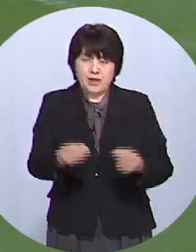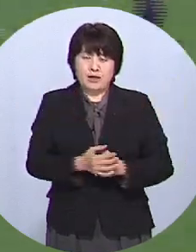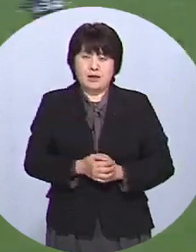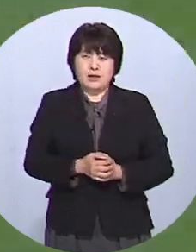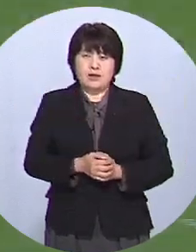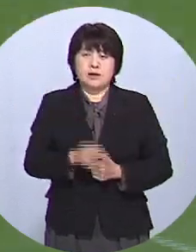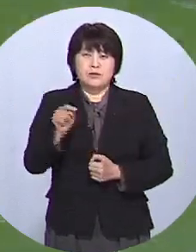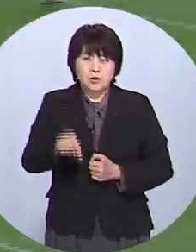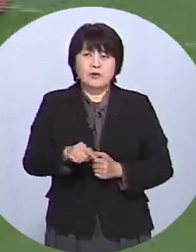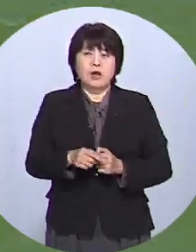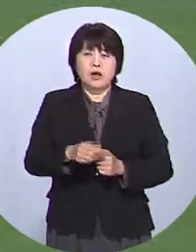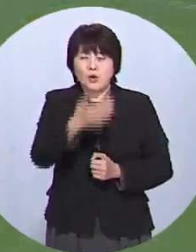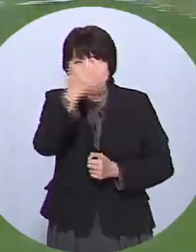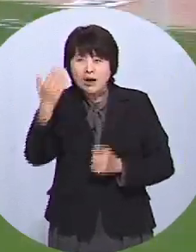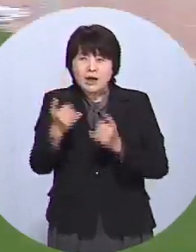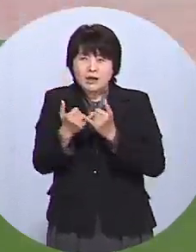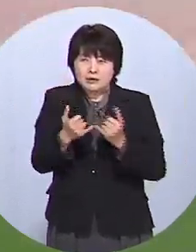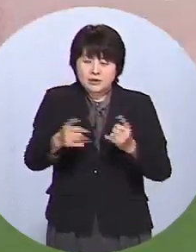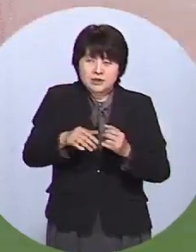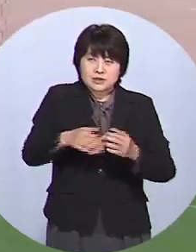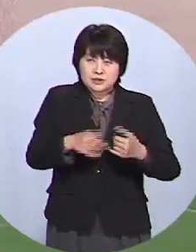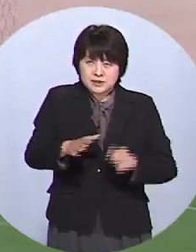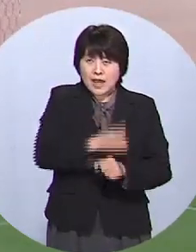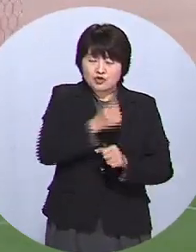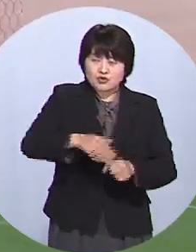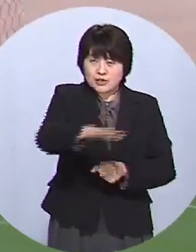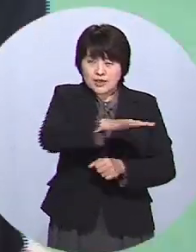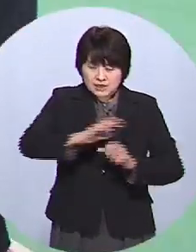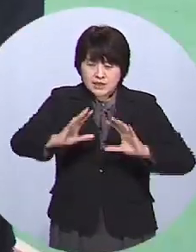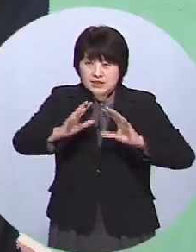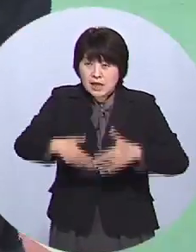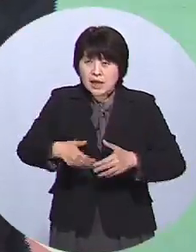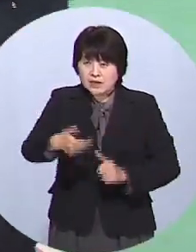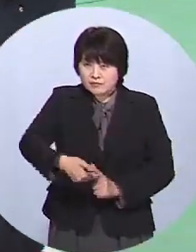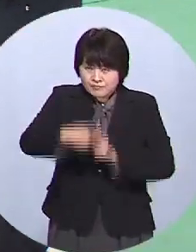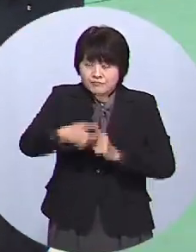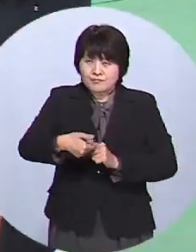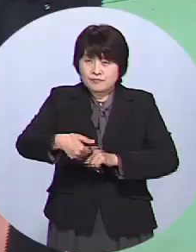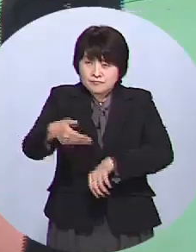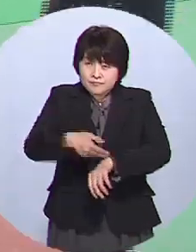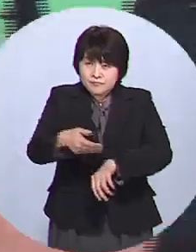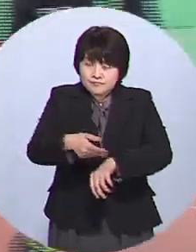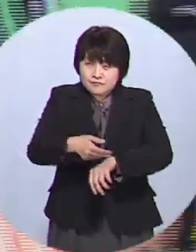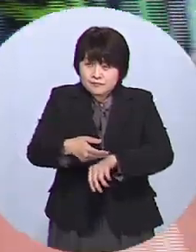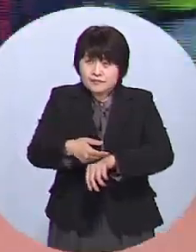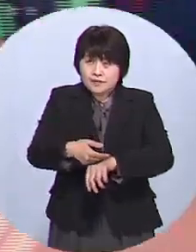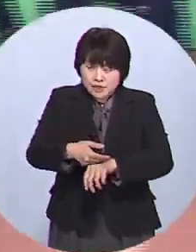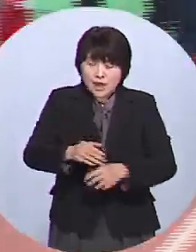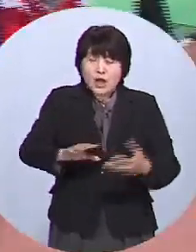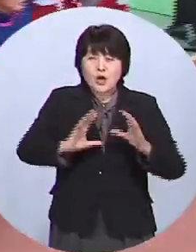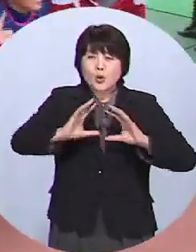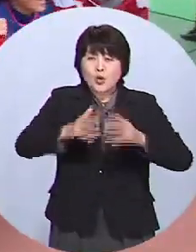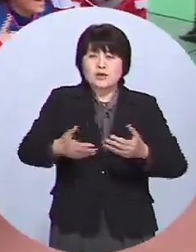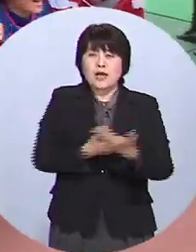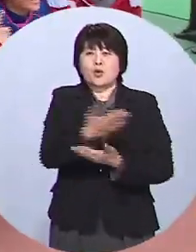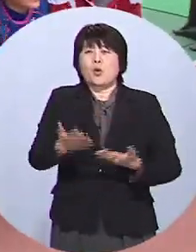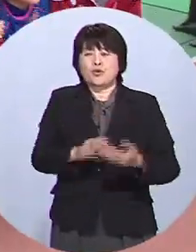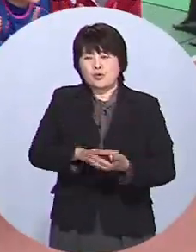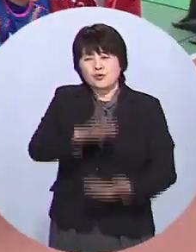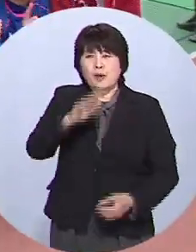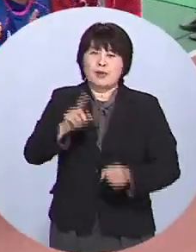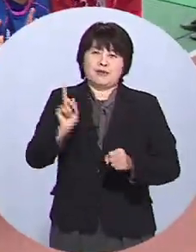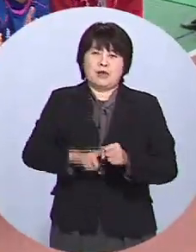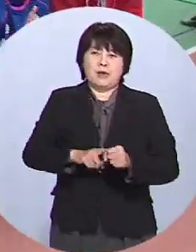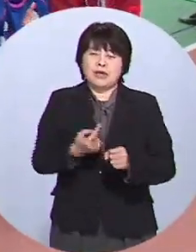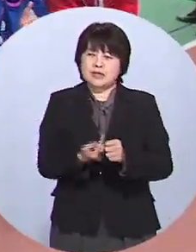この大会はユース世代の選手たちが世界で戦う力を養い、国際交流を深めることを目的に去